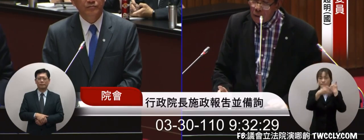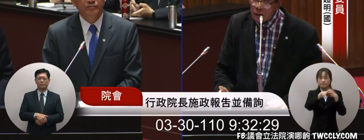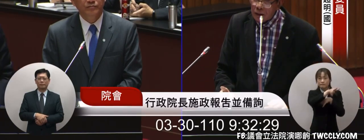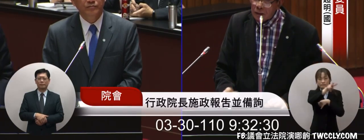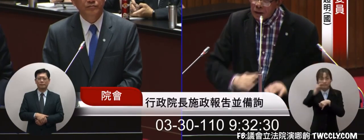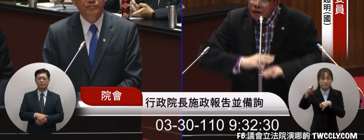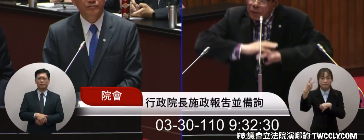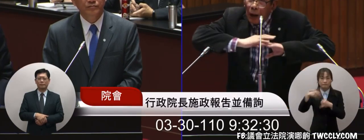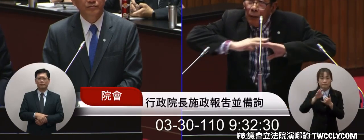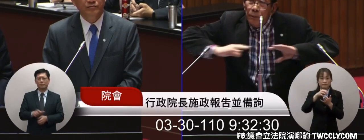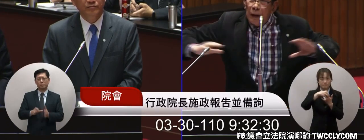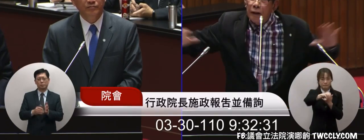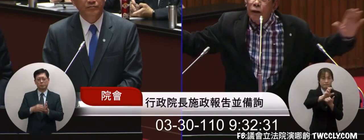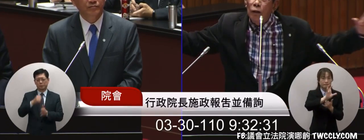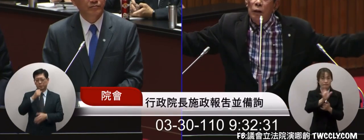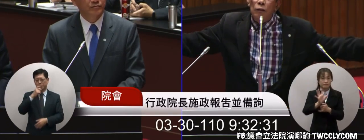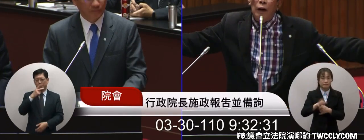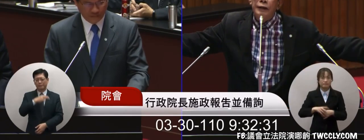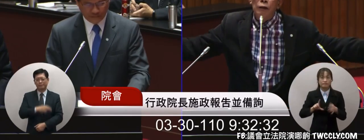岸風力